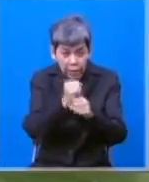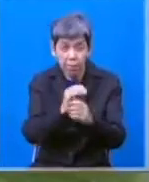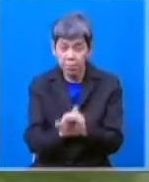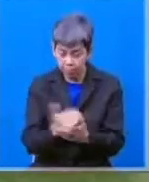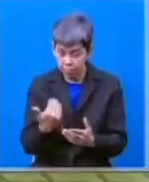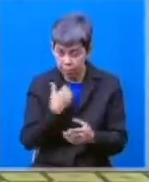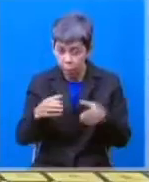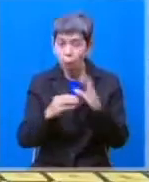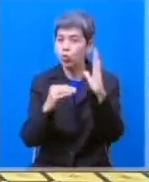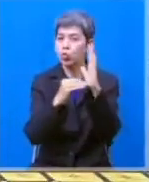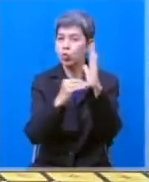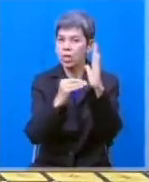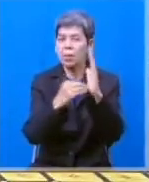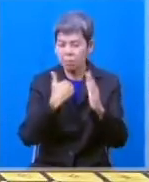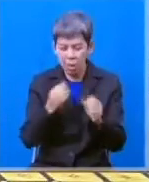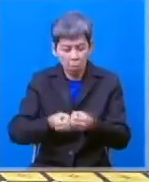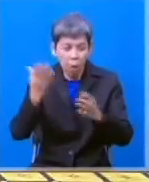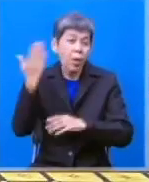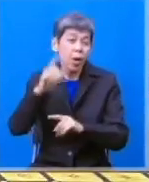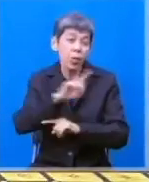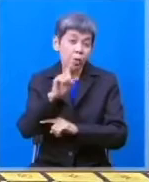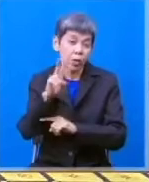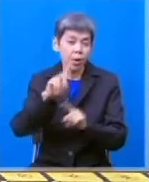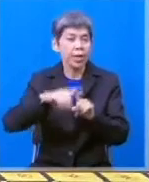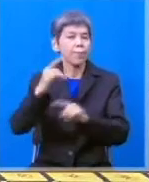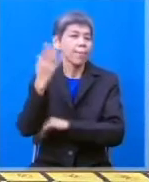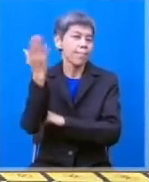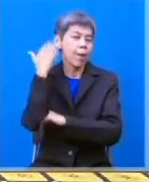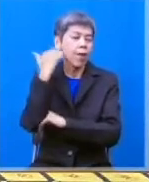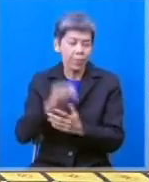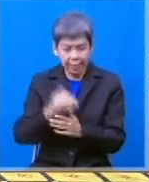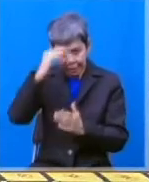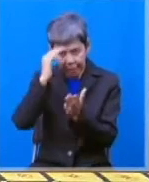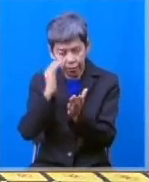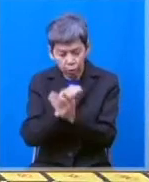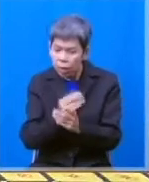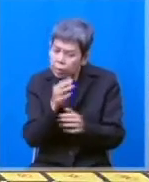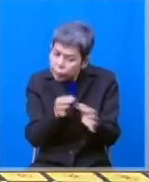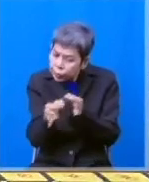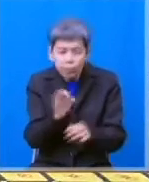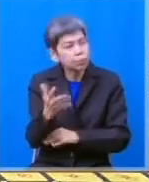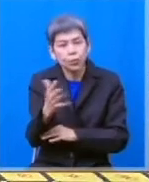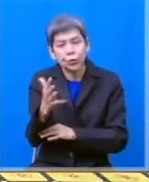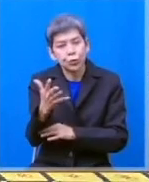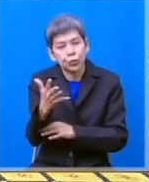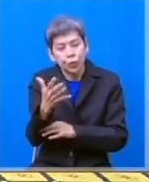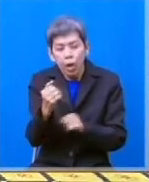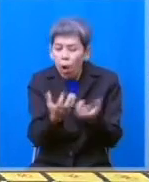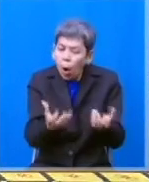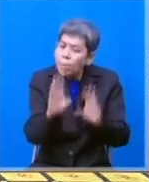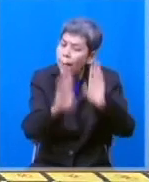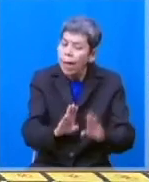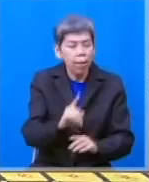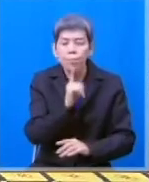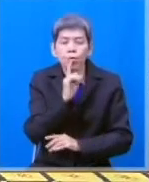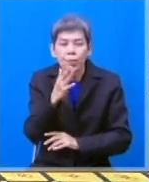ที่ของกรุงเทพมหานครที่มีการก่อเหตุเมื่อวันที่1ถึงวันที่2ที่ผ่านมานะครับทางตำรวจไม่ได้ชี้แจงรายละเอียดในเรื่องของวัตถุระเบิดอย่